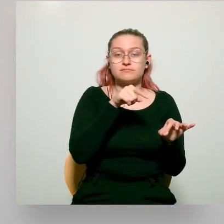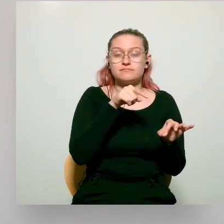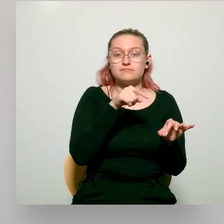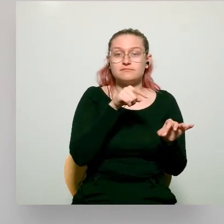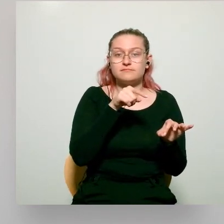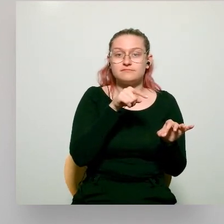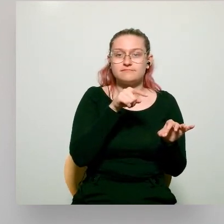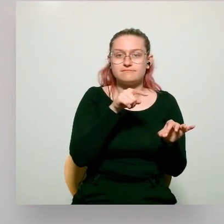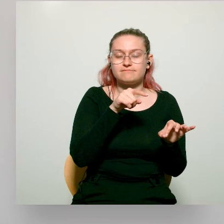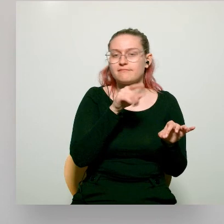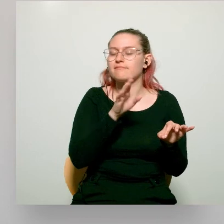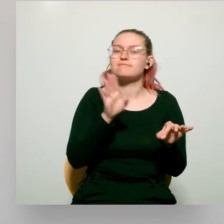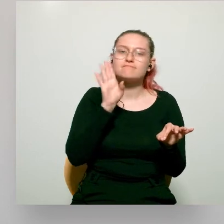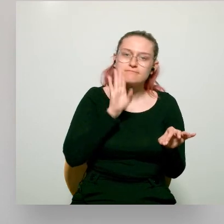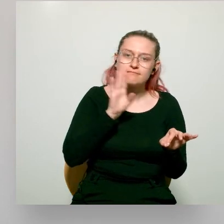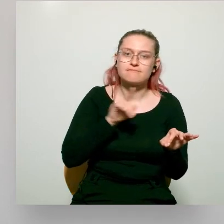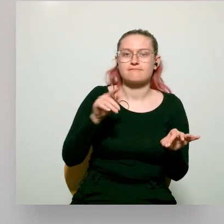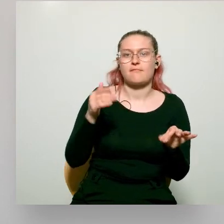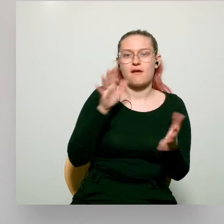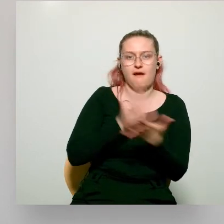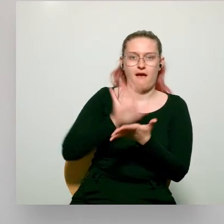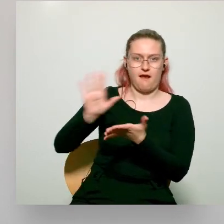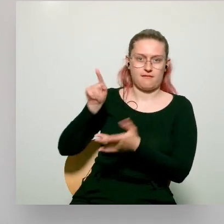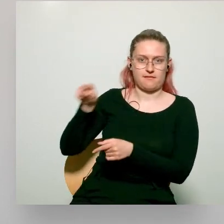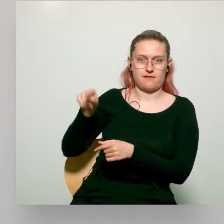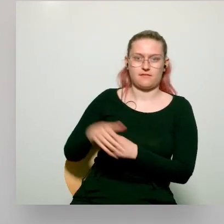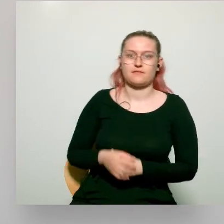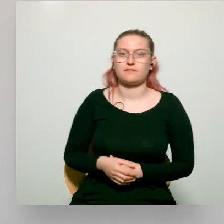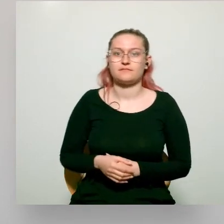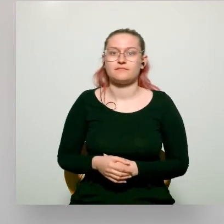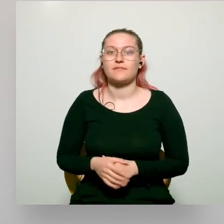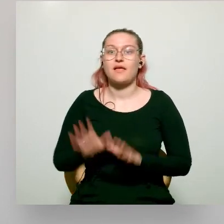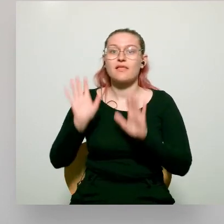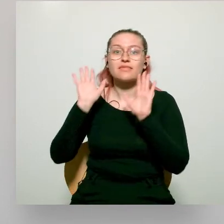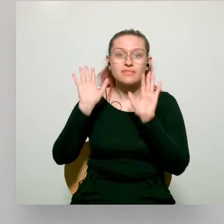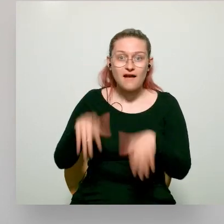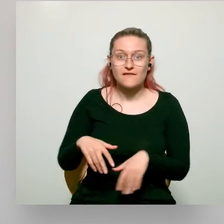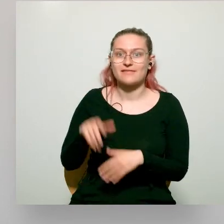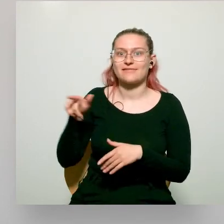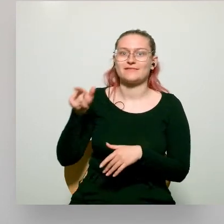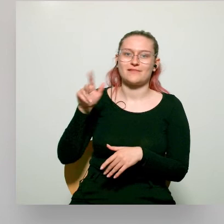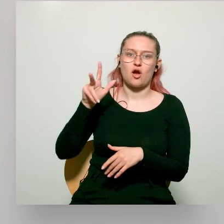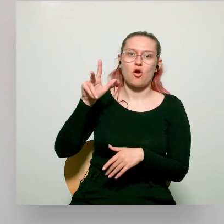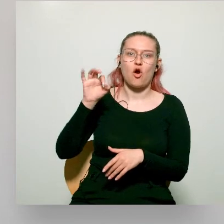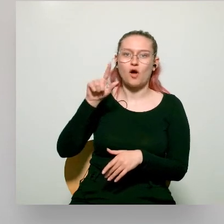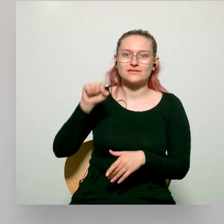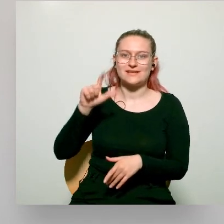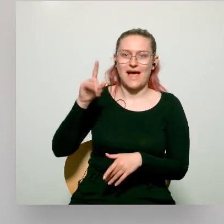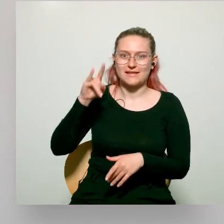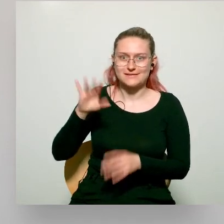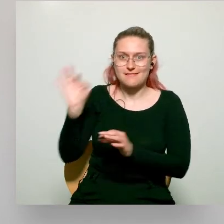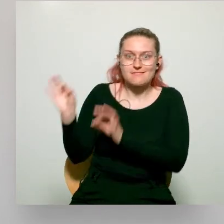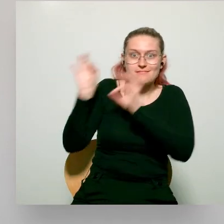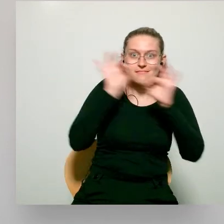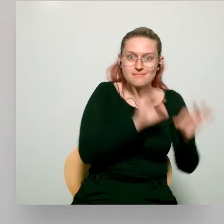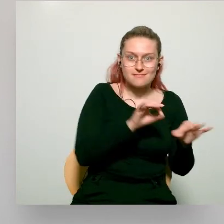wschodnioukraińskiej i nawet ta kozaczyzna adaptowana i przejęta przez grekokatolików w Galicji, którzy przecież byli w swoim czasie